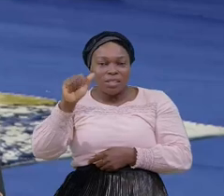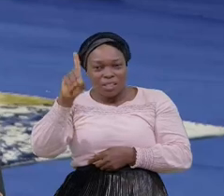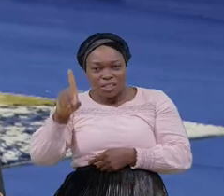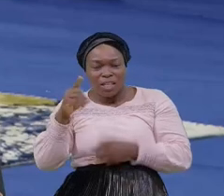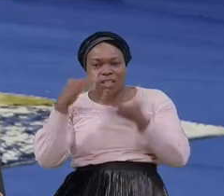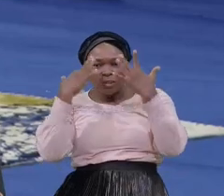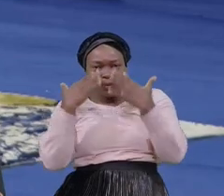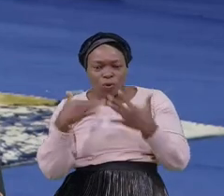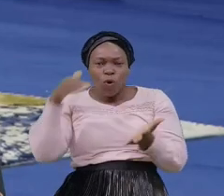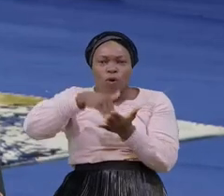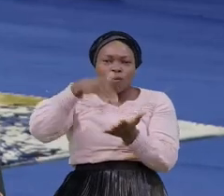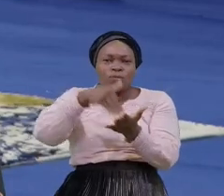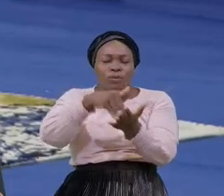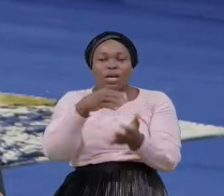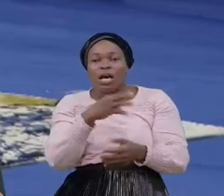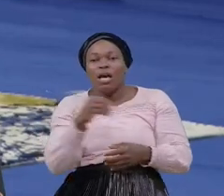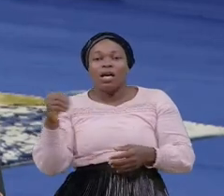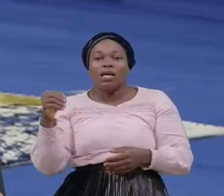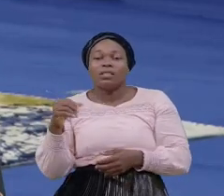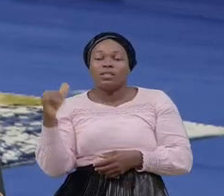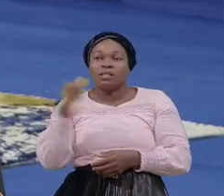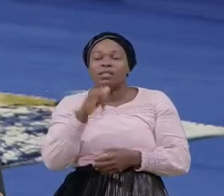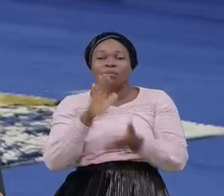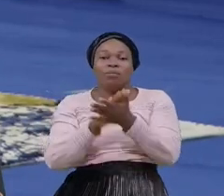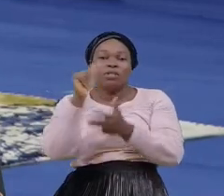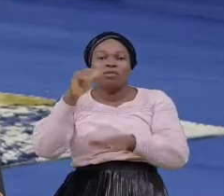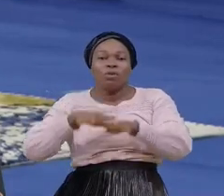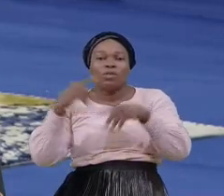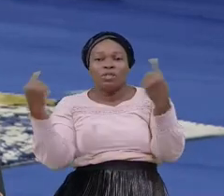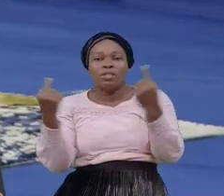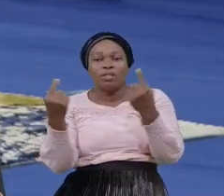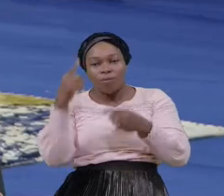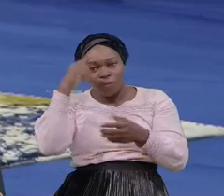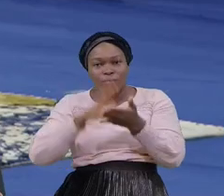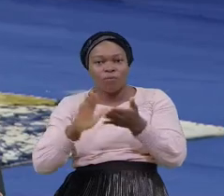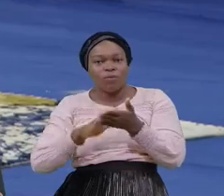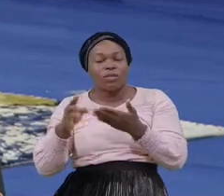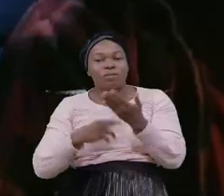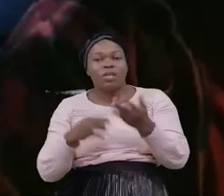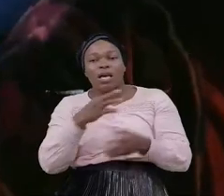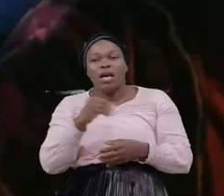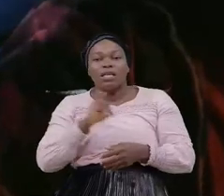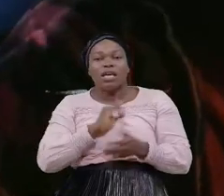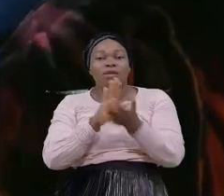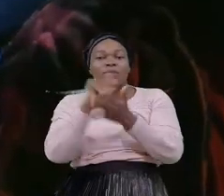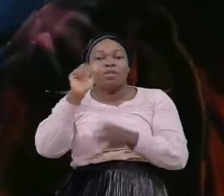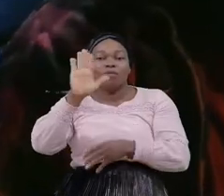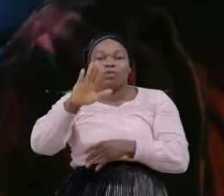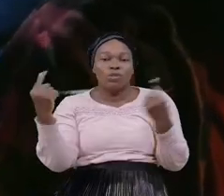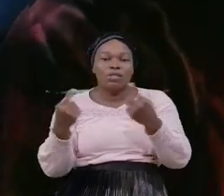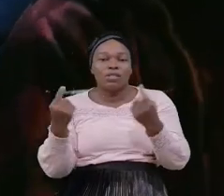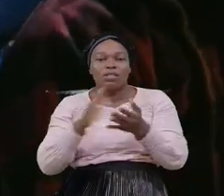Mais l'homme-là a cru. Ses péchés étaient pardonnés. Ce soir, je crois, vos péchés sont